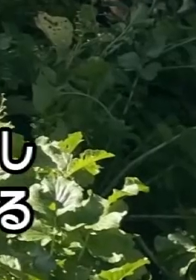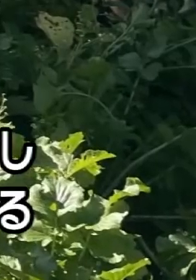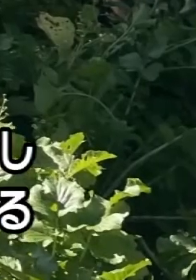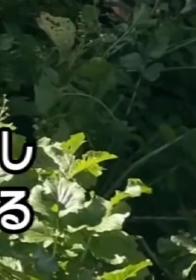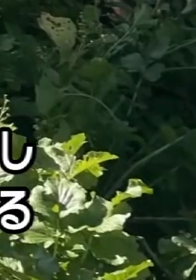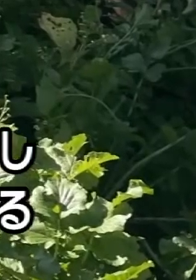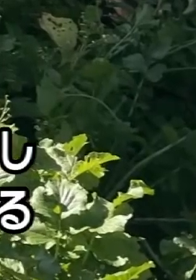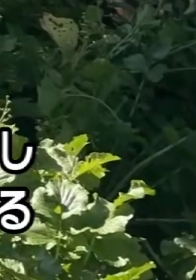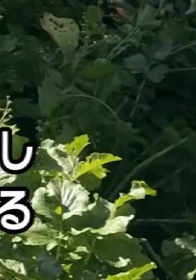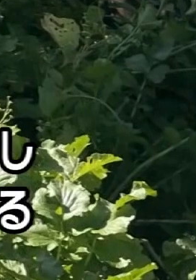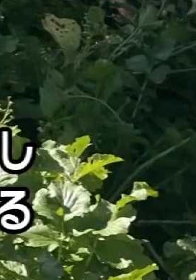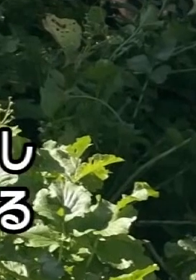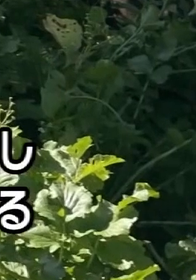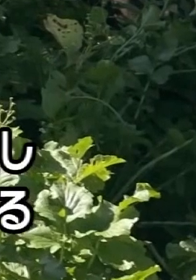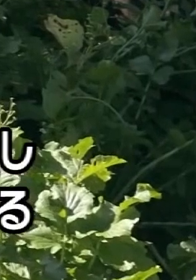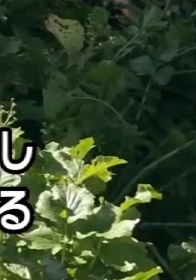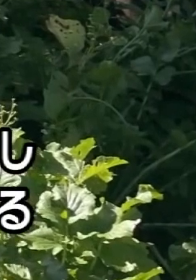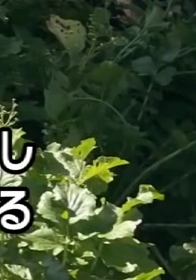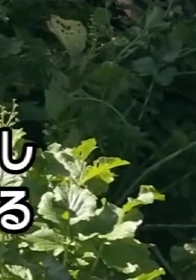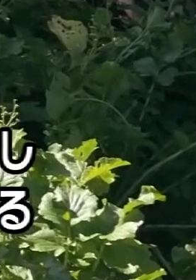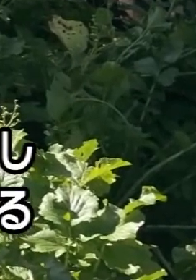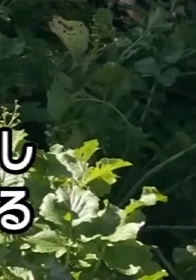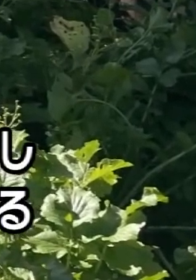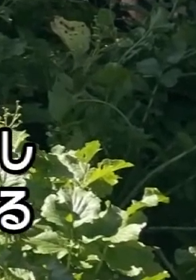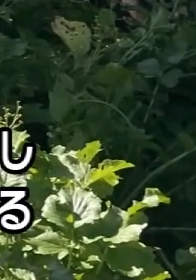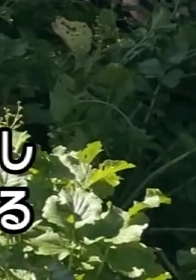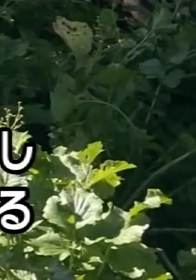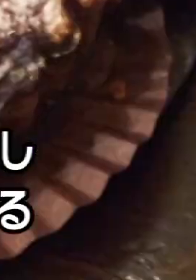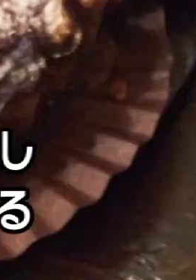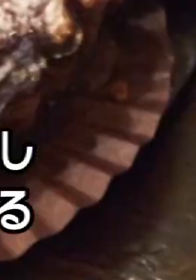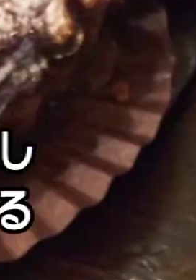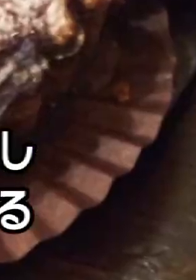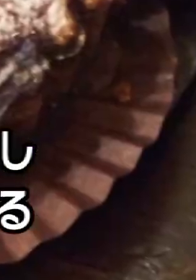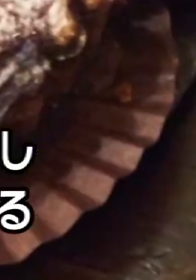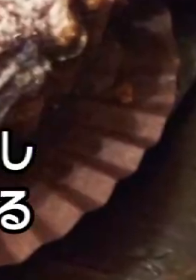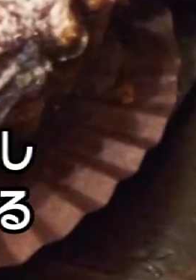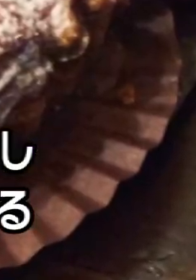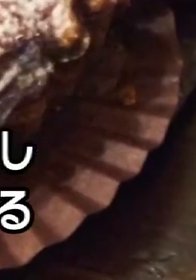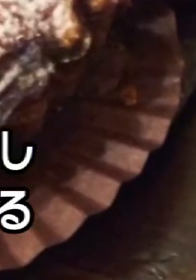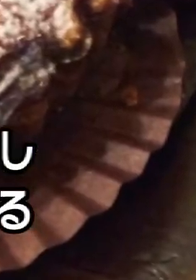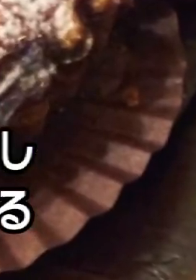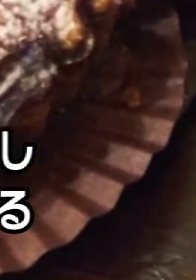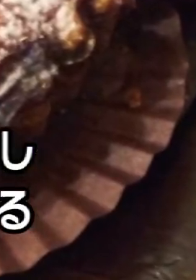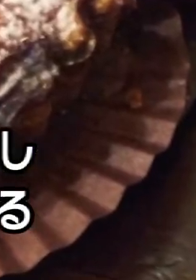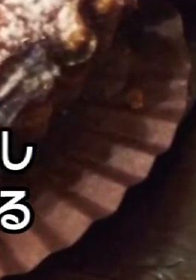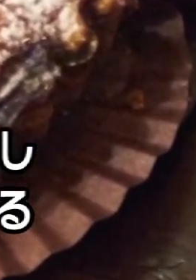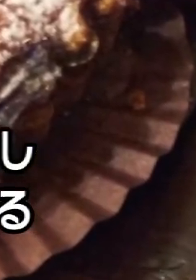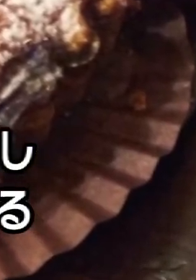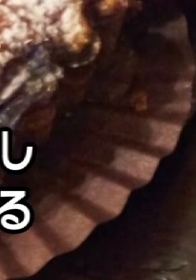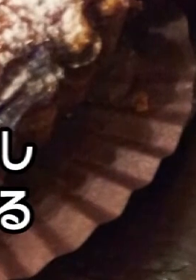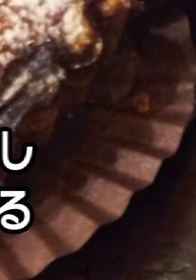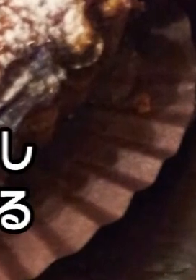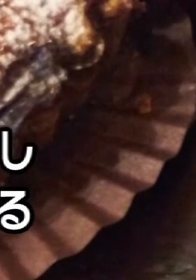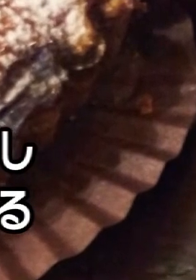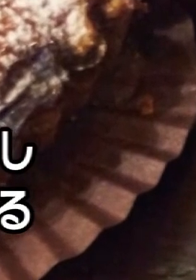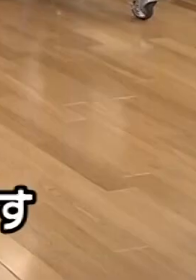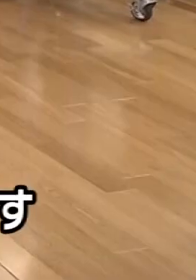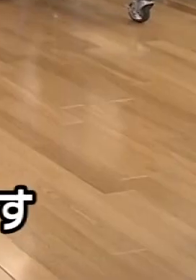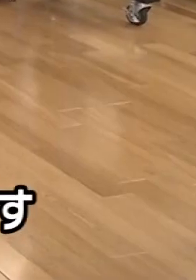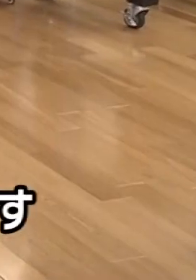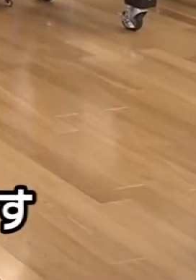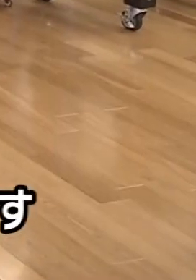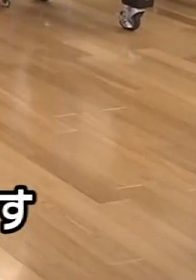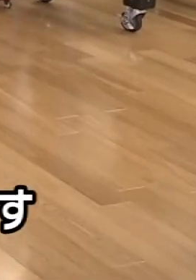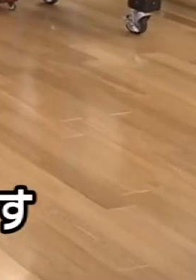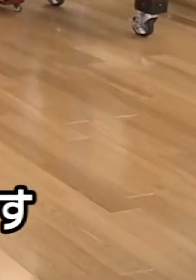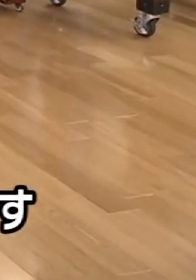うした高槻の魅力をただ見るのではなく、体験し地元の人と交流することで新たな良さを発見する。そん